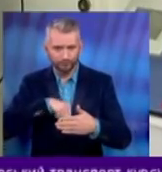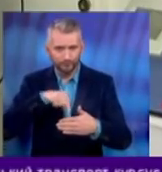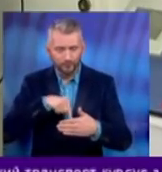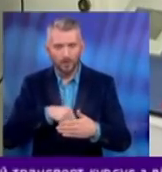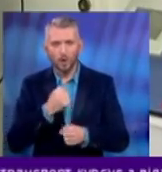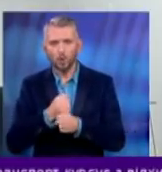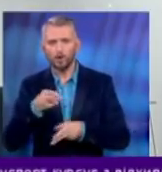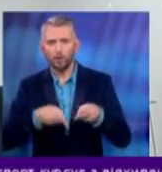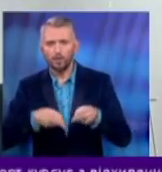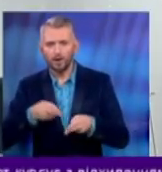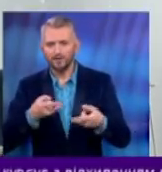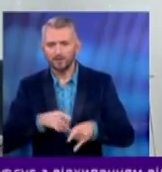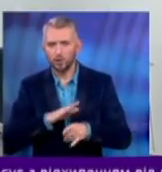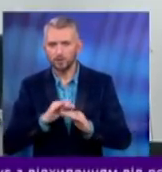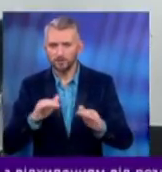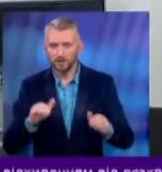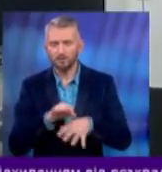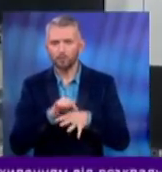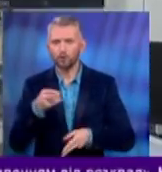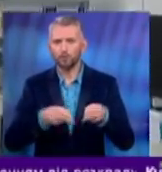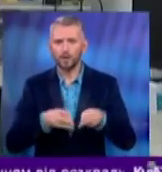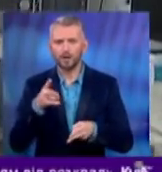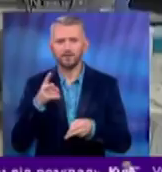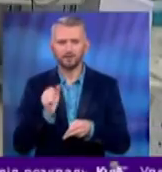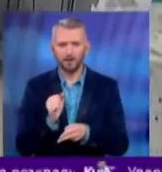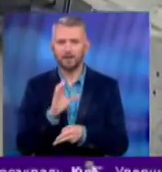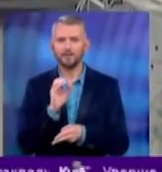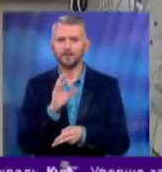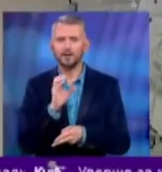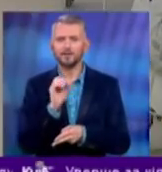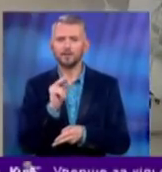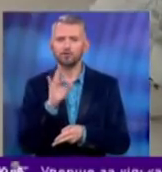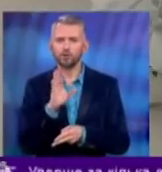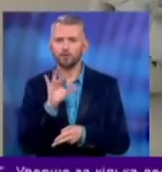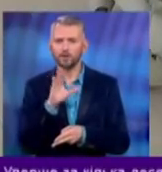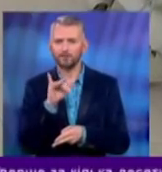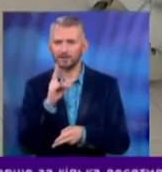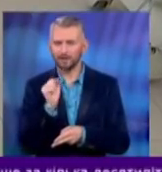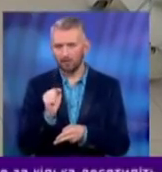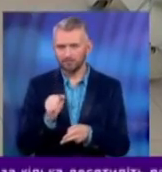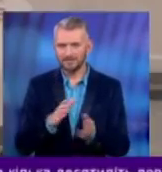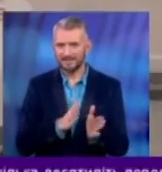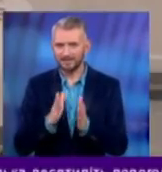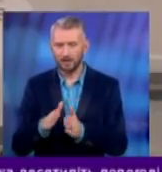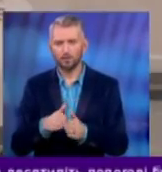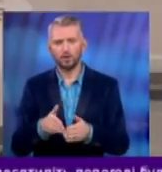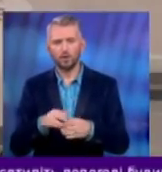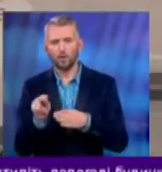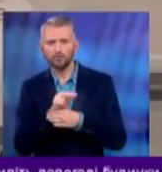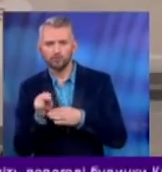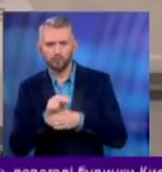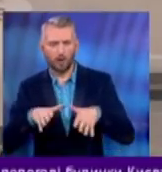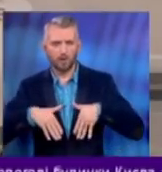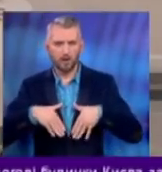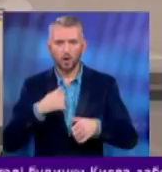операції ненародженим дітям. Проводять операції на сечововідній системі, усувають патології легень, роблять переливання крові